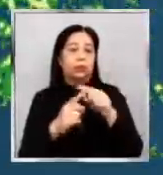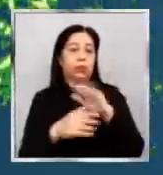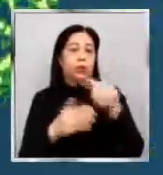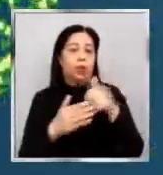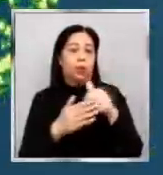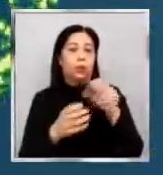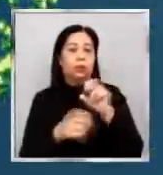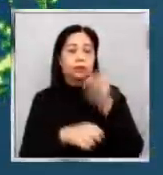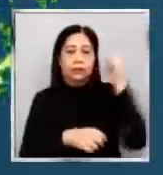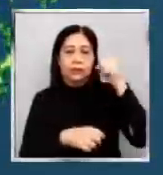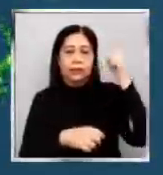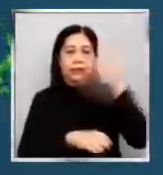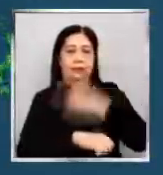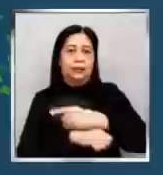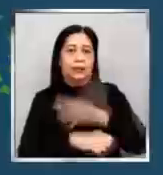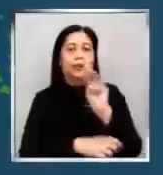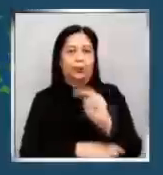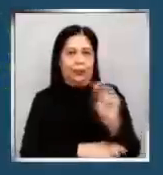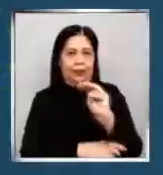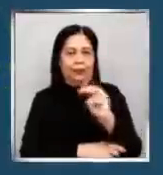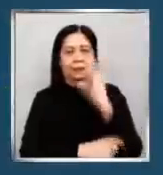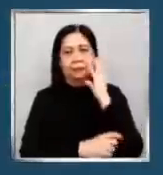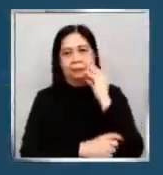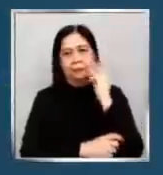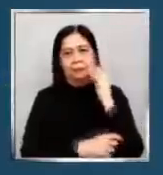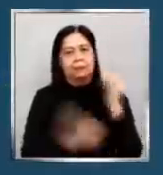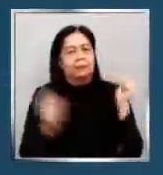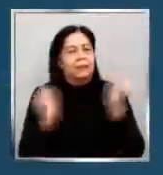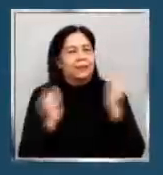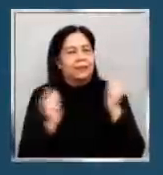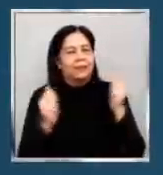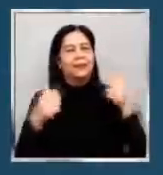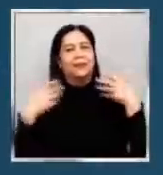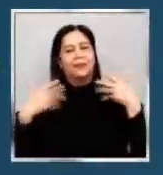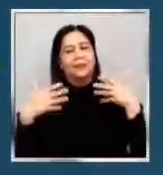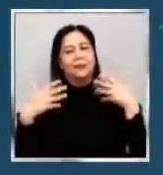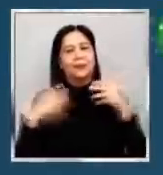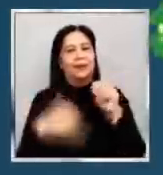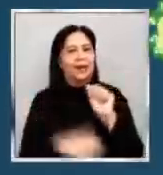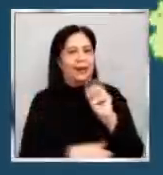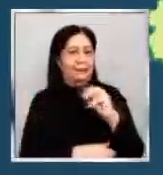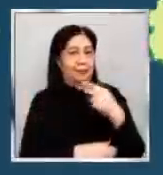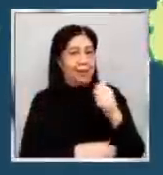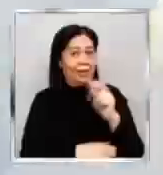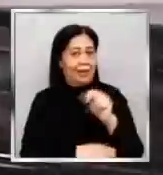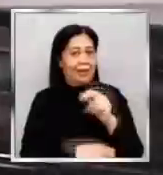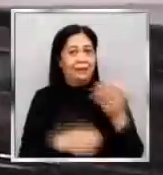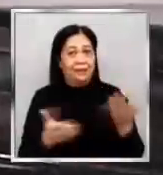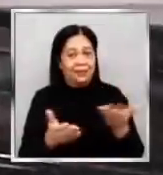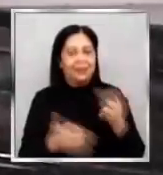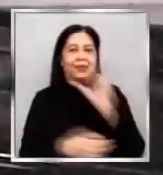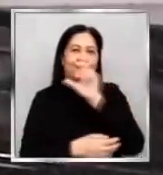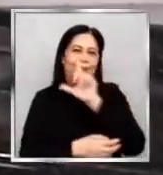Lunes. Mararamdaman naman ang malamig na simoy ng Amihan sa Luzon.